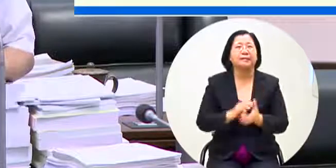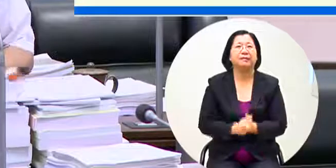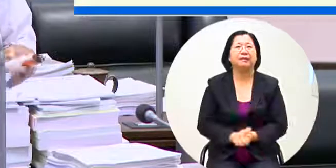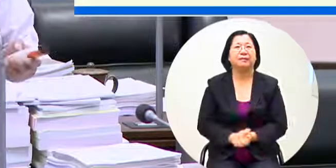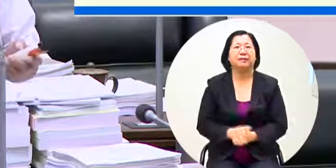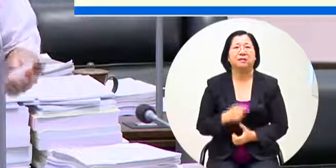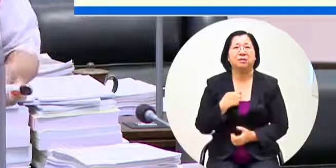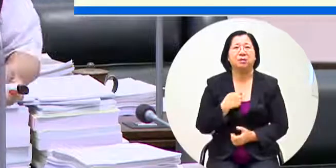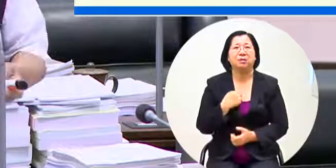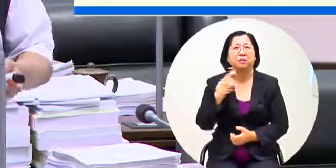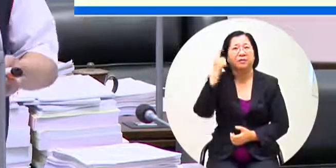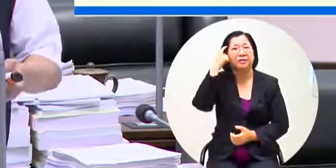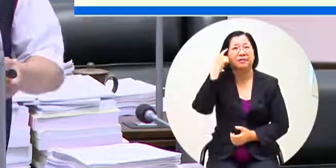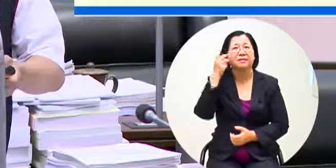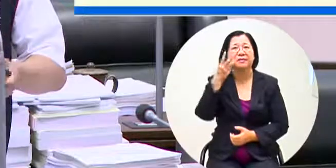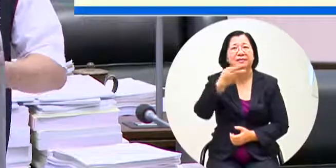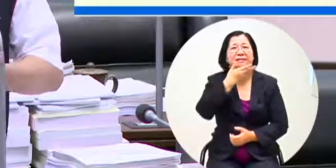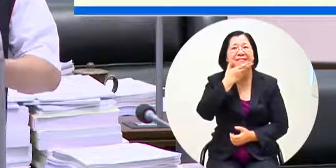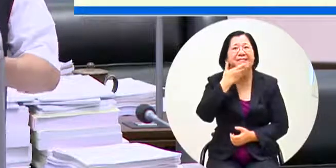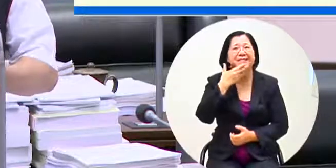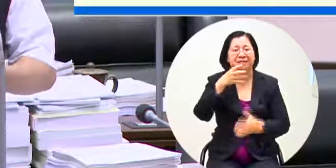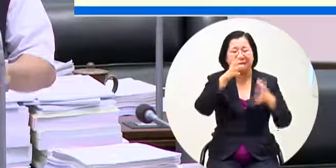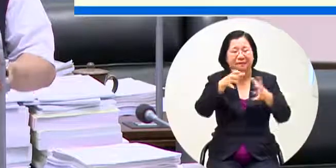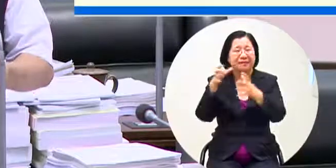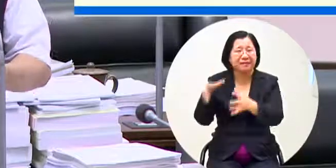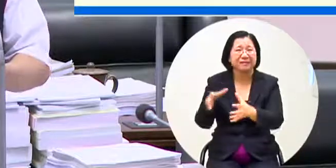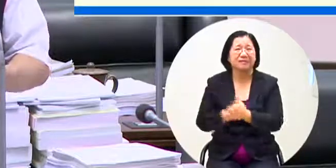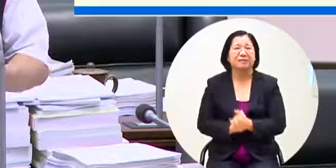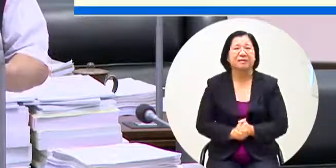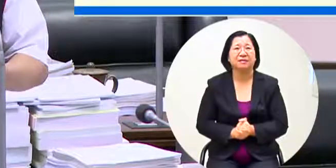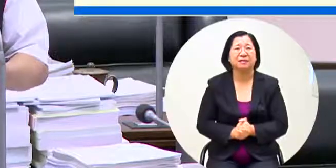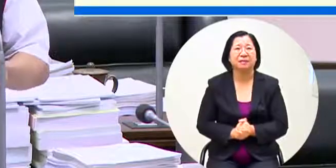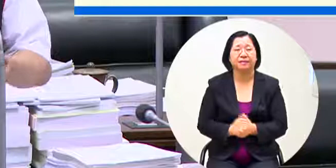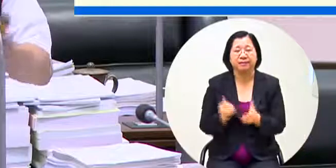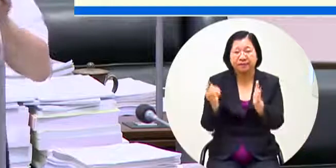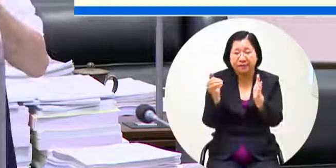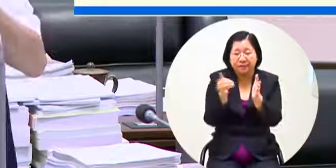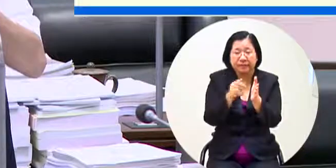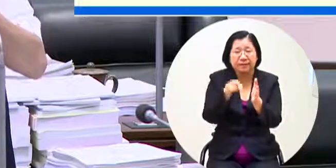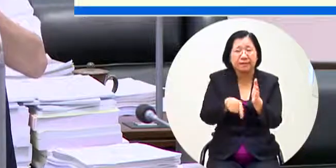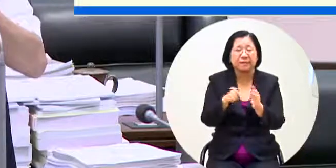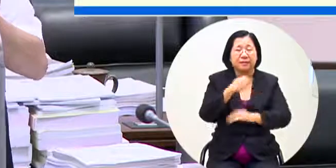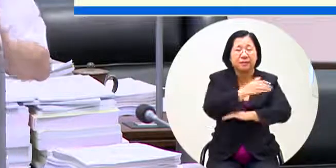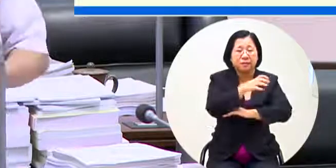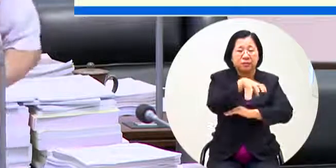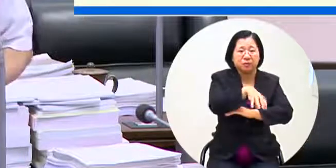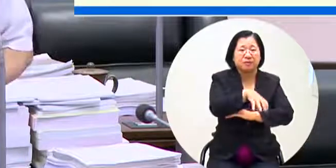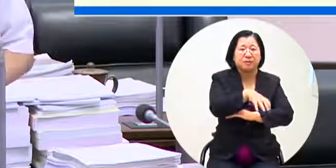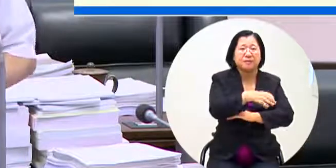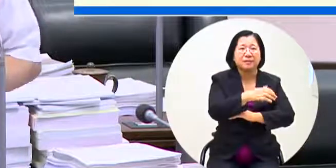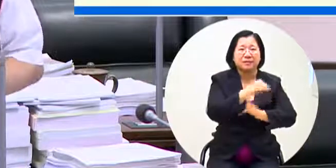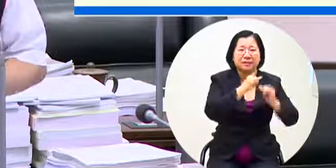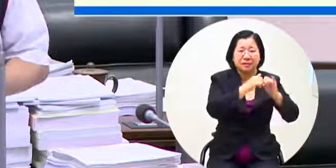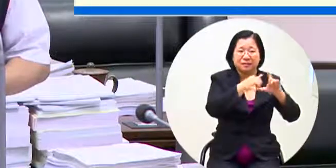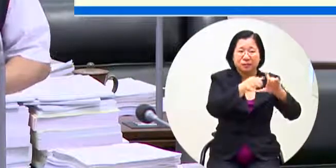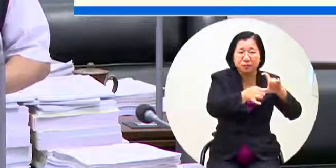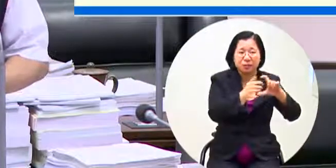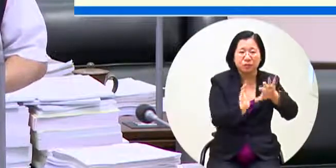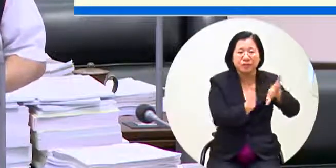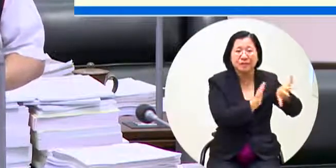吼，啊除了较挖咱这个更加挖咱砖头的社区以外吼，啊个噪音个更加大